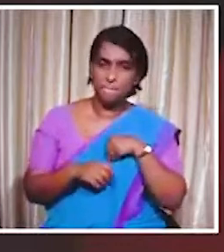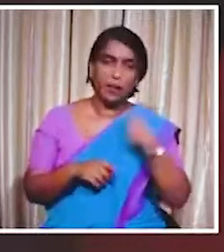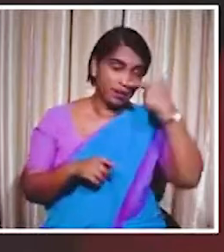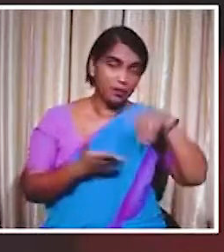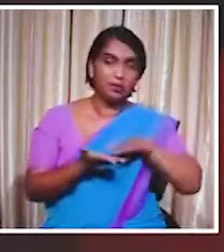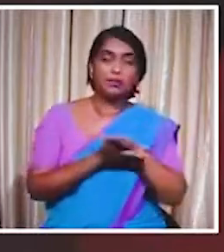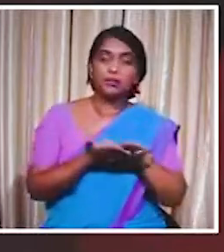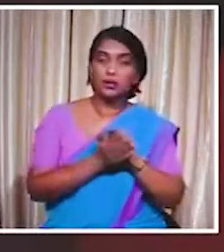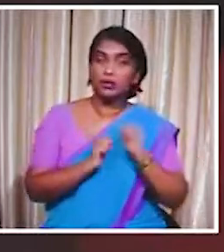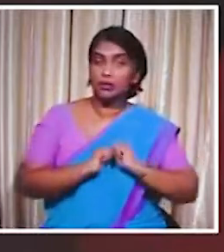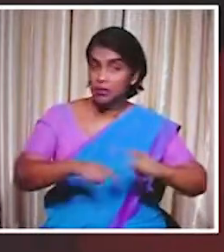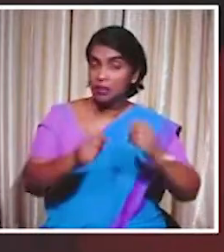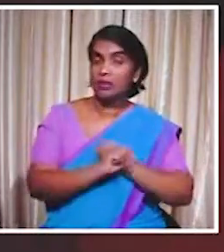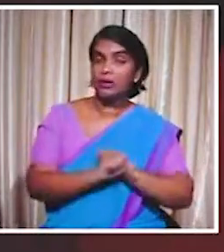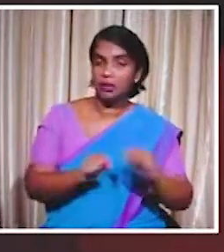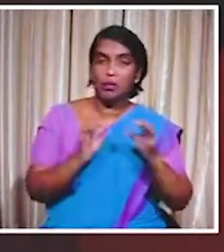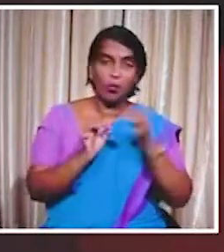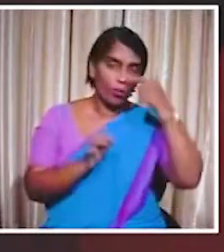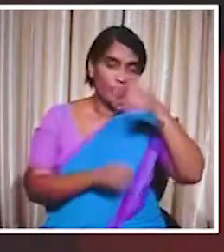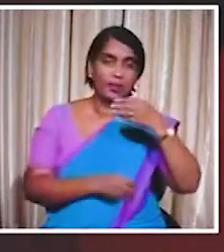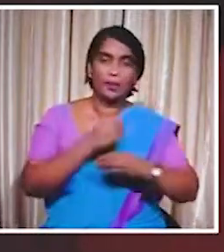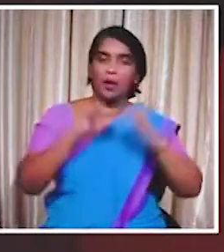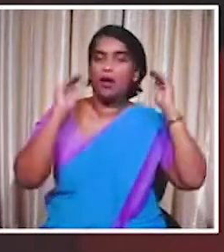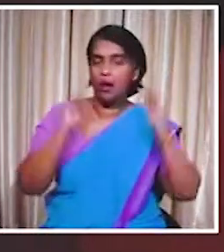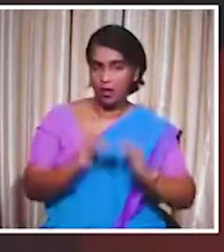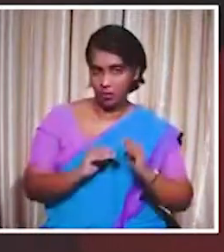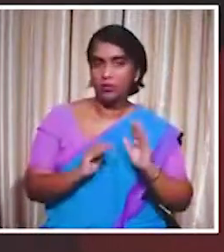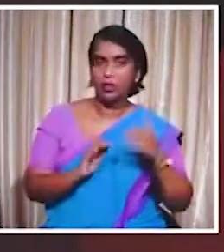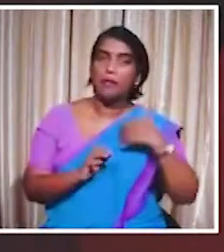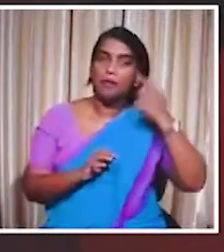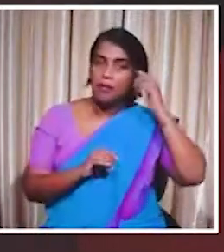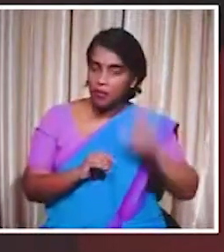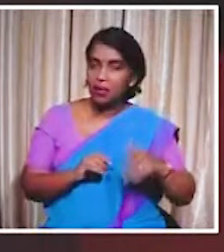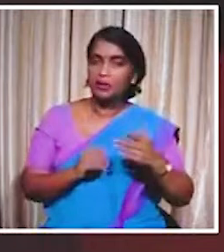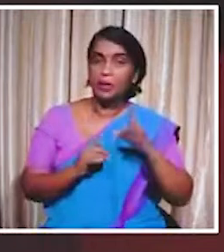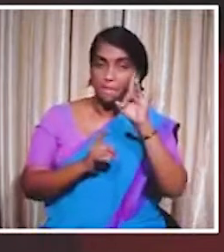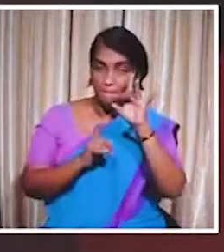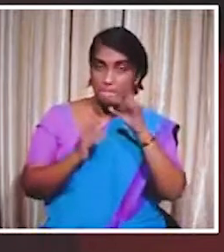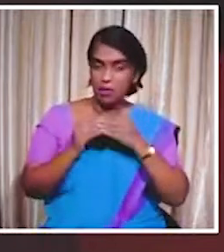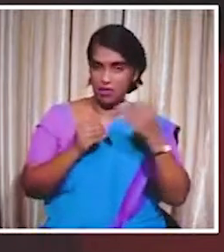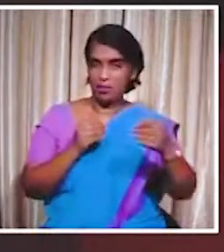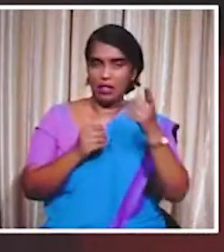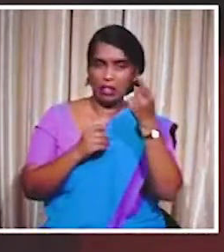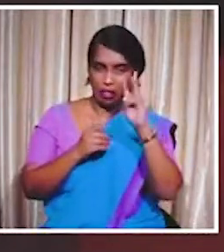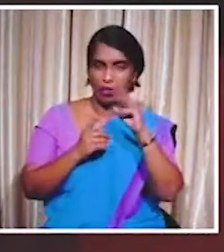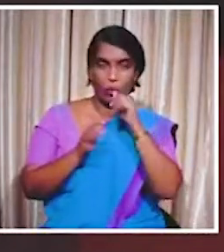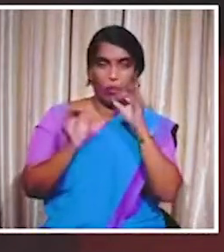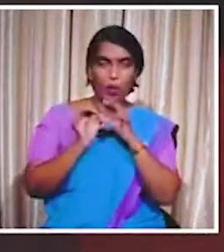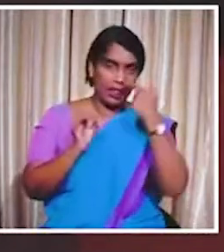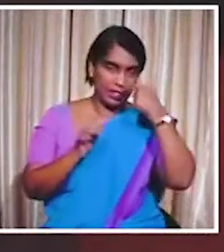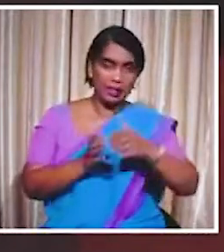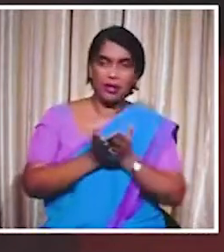පිරිපහදුව ක්‍රියාත්මක නොවීම නිසා අපිට භූමිතෙල් නිෂ්පාදනයේ අඩුවක් තිබුණා. අපි බලාපොරොත්තු වෙනවා 15 වෙනිදා වෙනකට 13 වෙනිදා තමයි බොරතෙල්